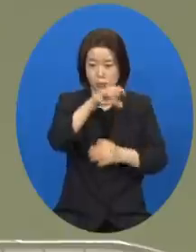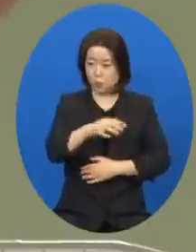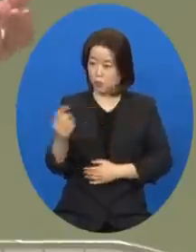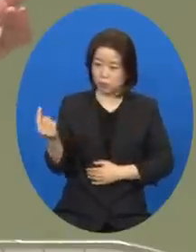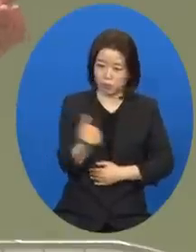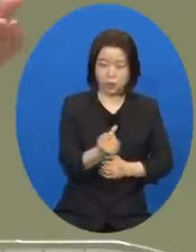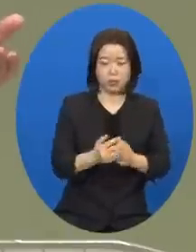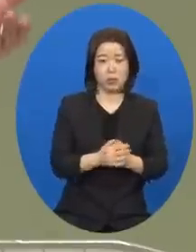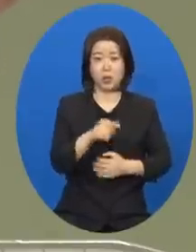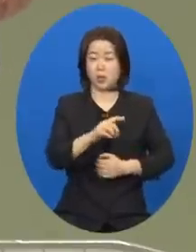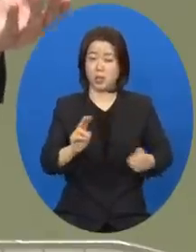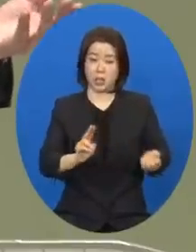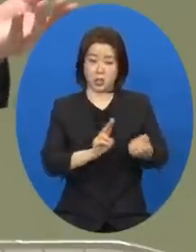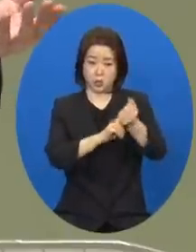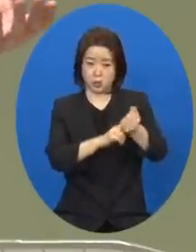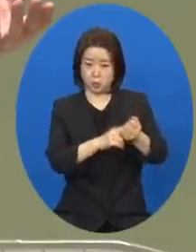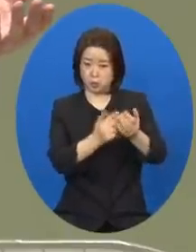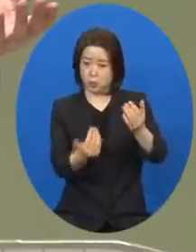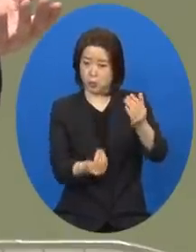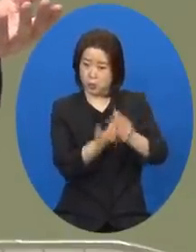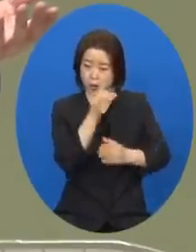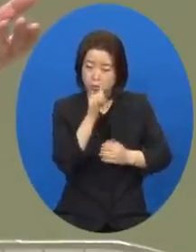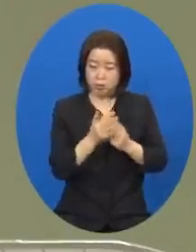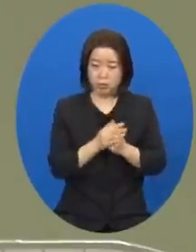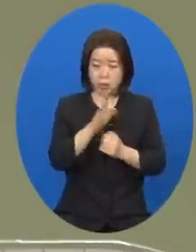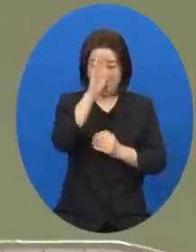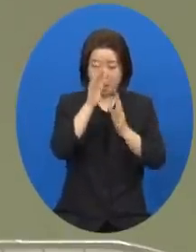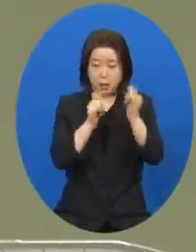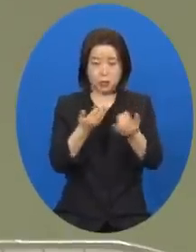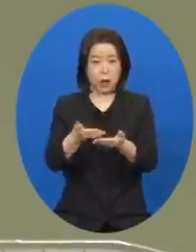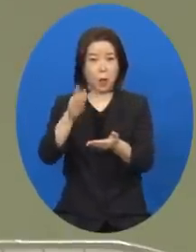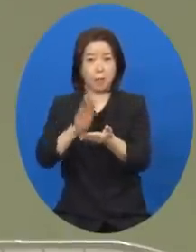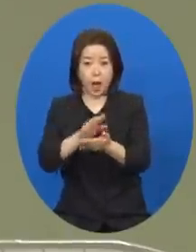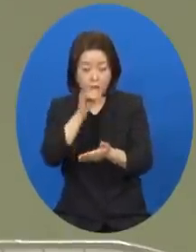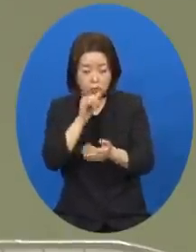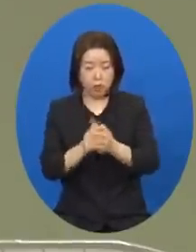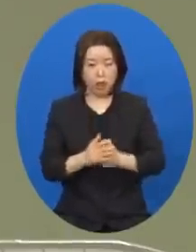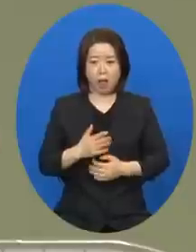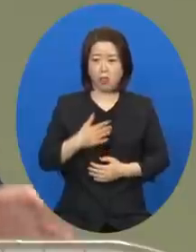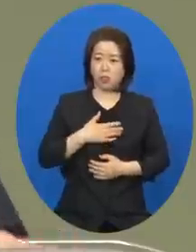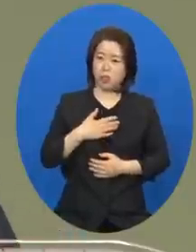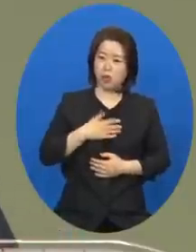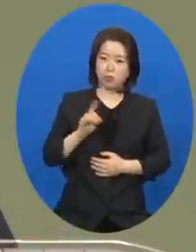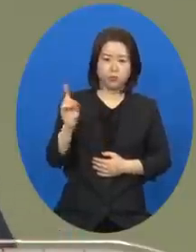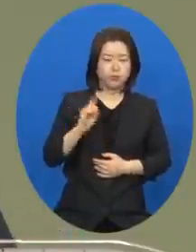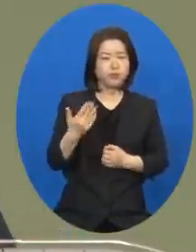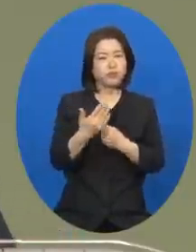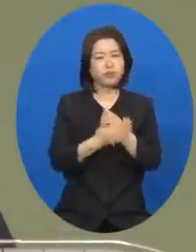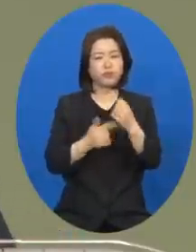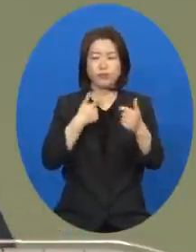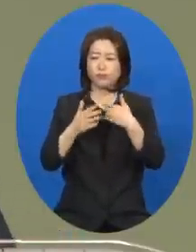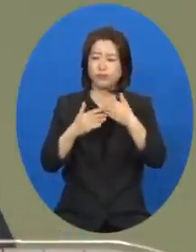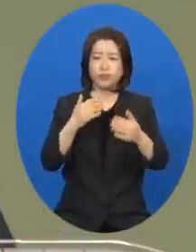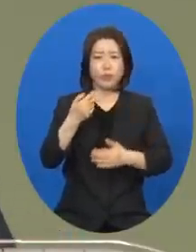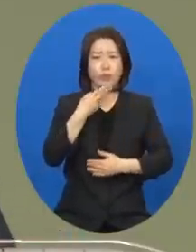여긴 기적도 일어나고 뭐 병자가 또 고침 받았다는데 자기는 아무 은혜의 역사도 체험